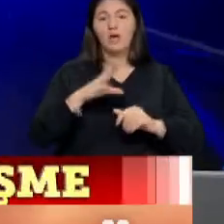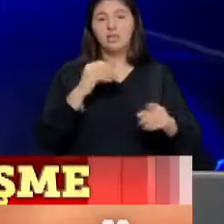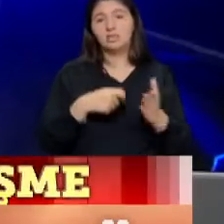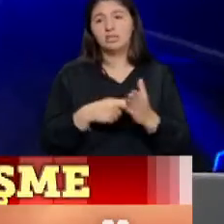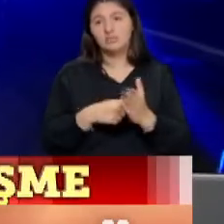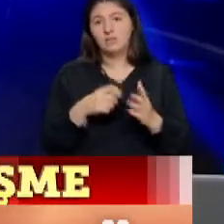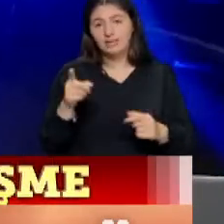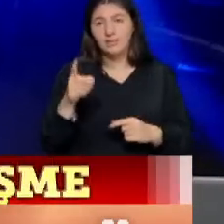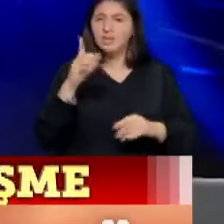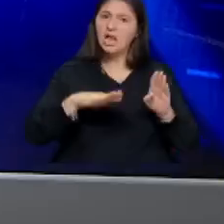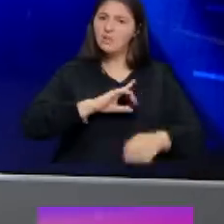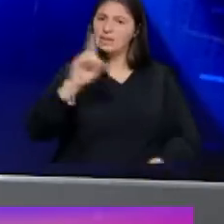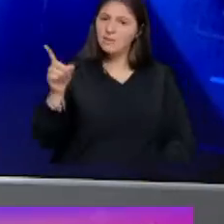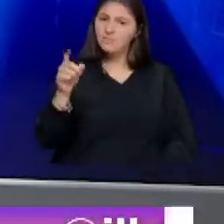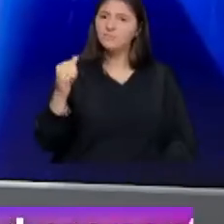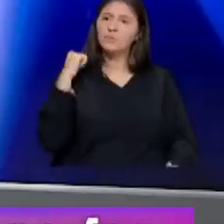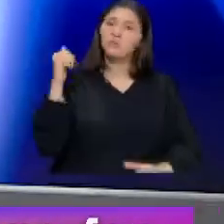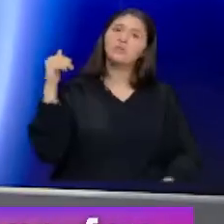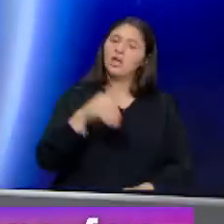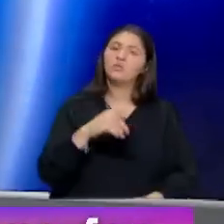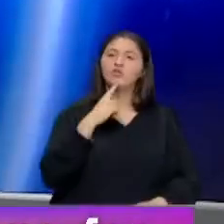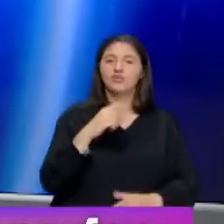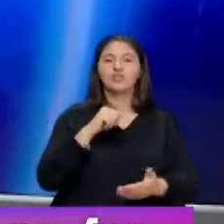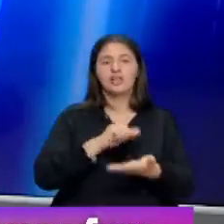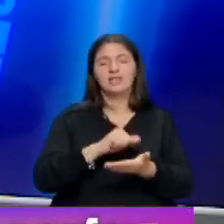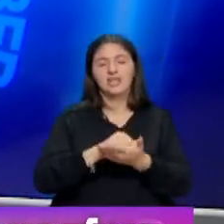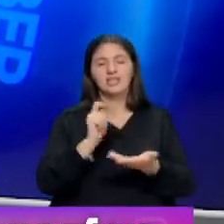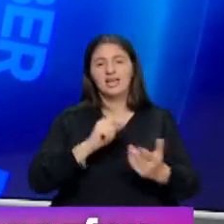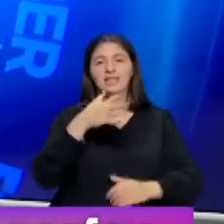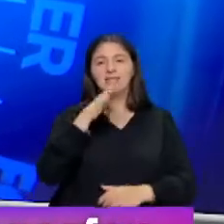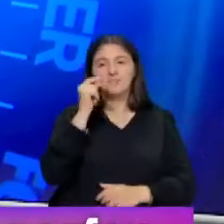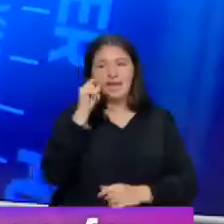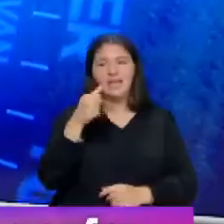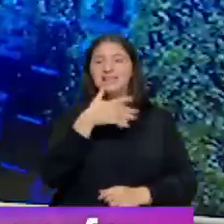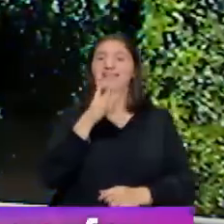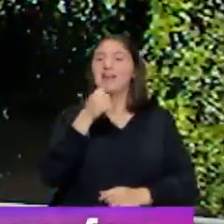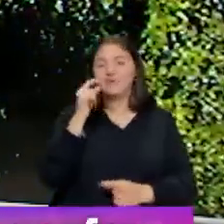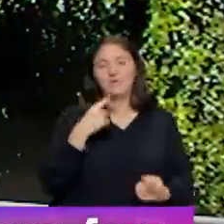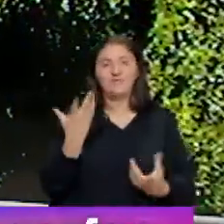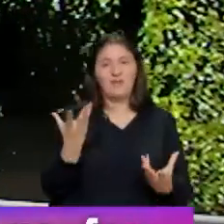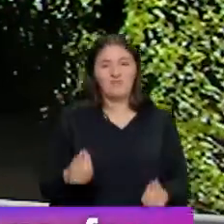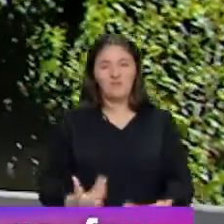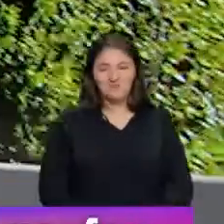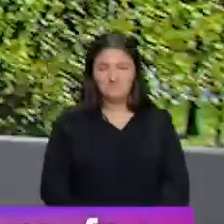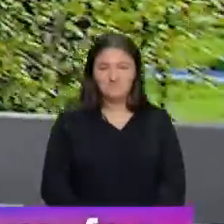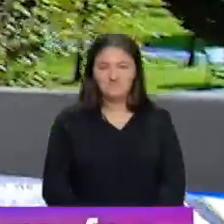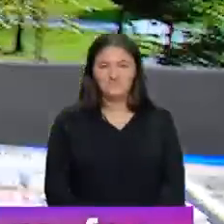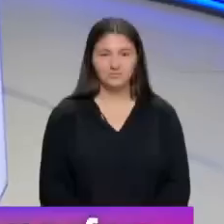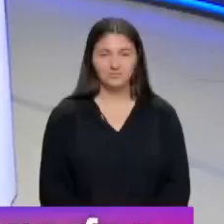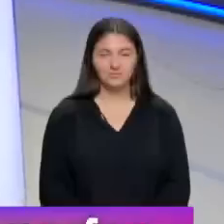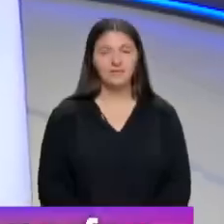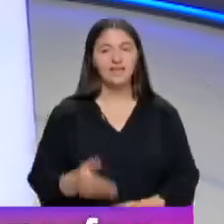isimlerden bir reklamlara gidelim döndüğümüzde Sözcü gazetesi yazarı denize gerekli Deniz abi ile bir konuşalım neler oluyor